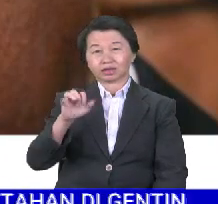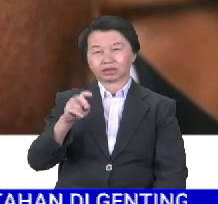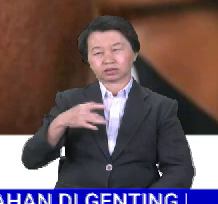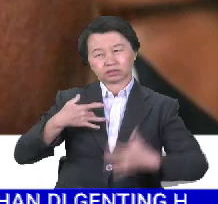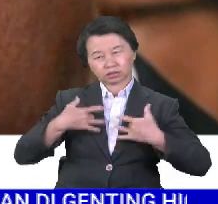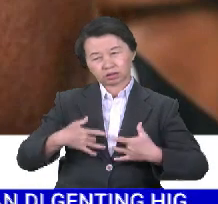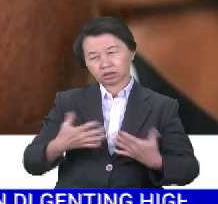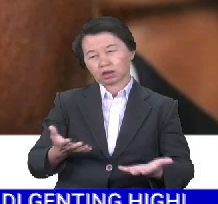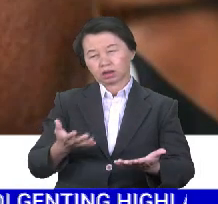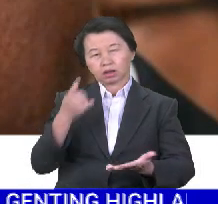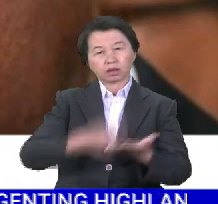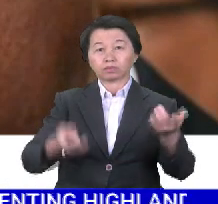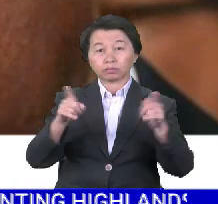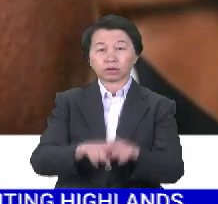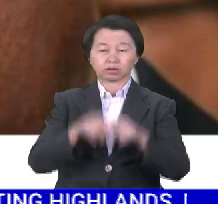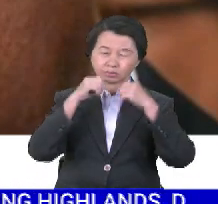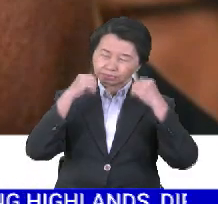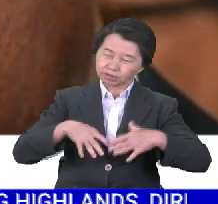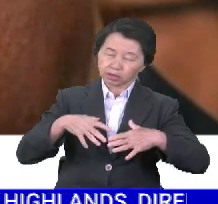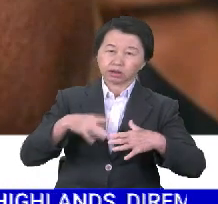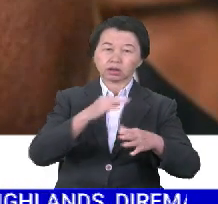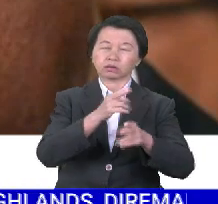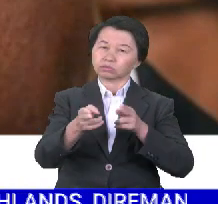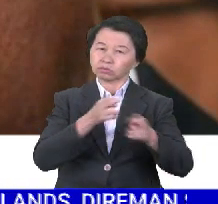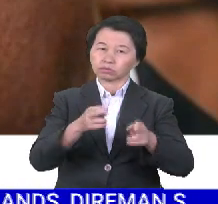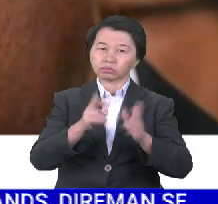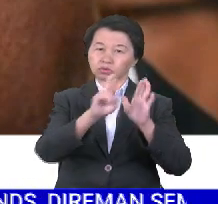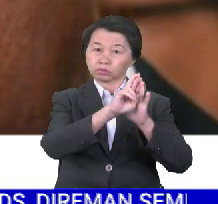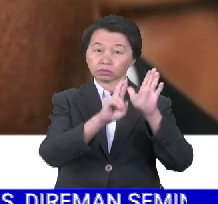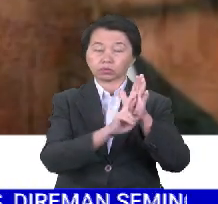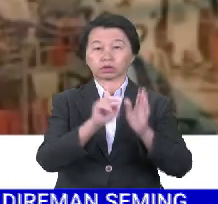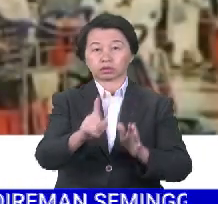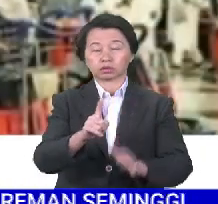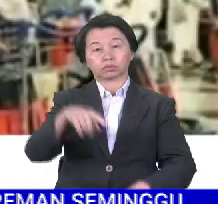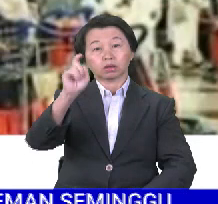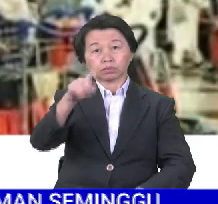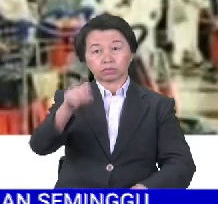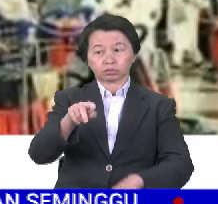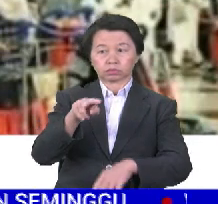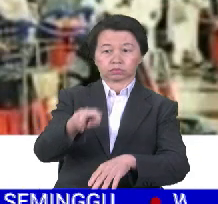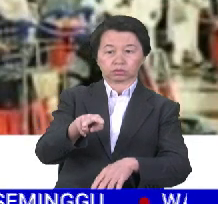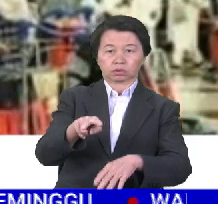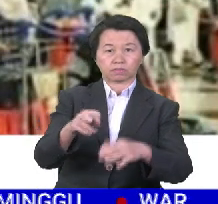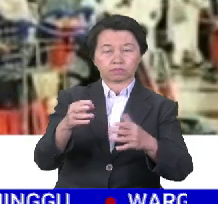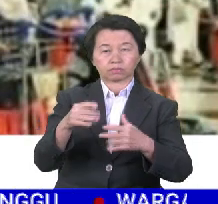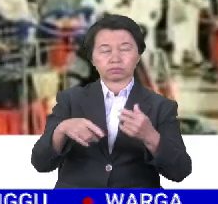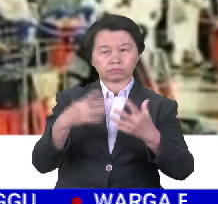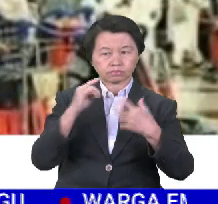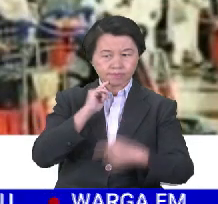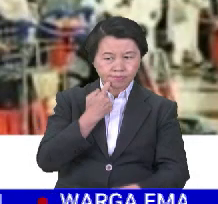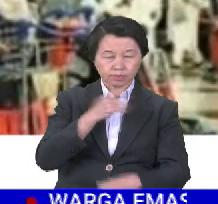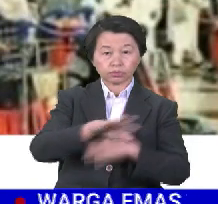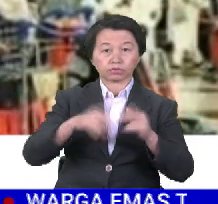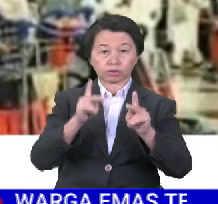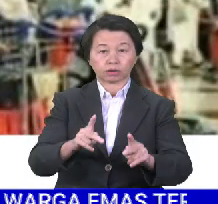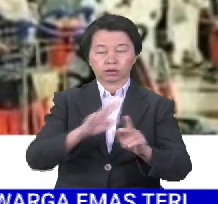tidak sepatutnya berlaku, apatah lagi melibatkan urusan rukun Islam. Ia perlu dipandang berat oleh semua umat Islam termasuk